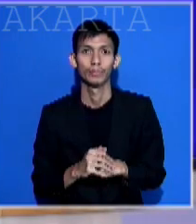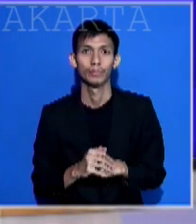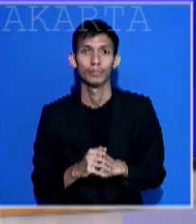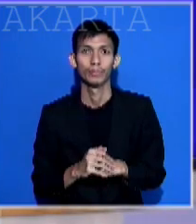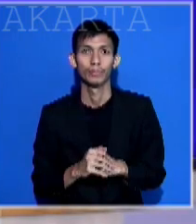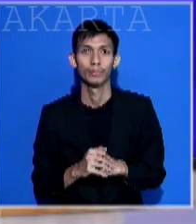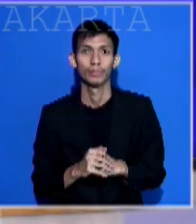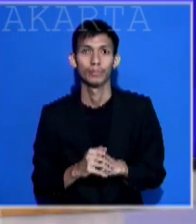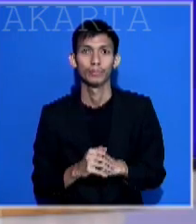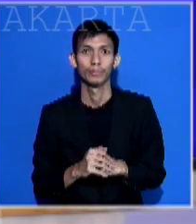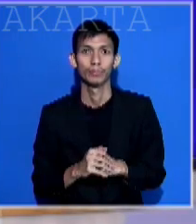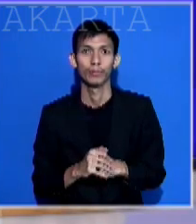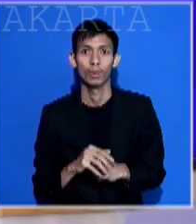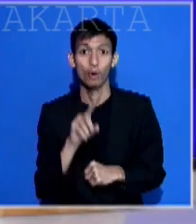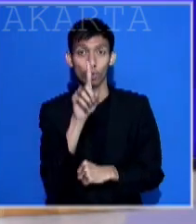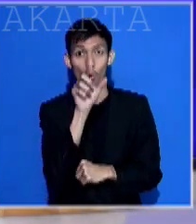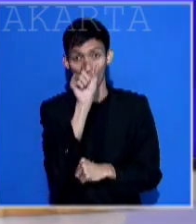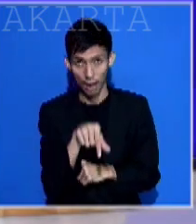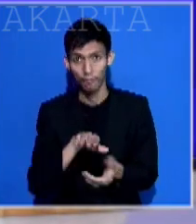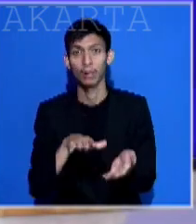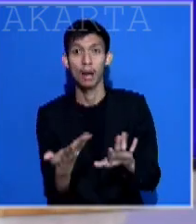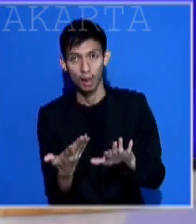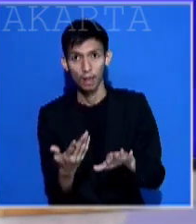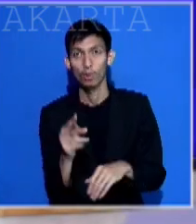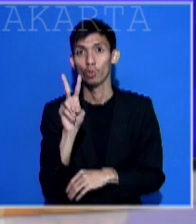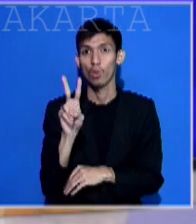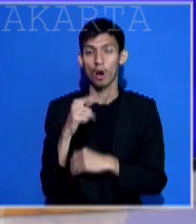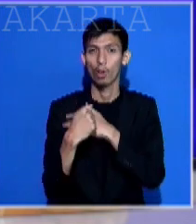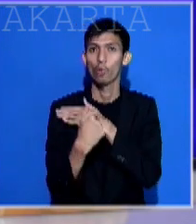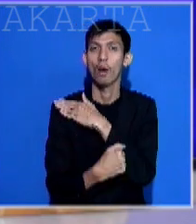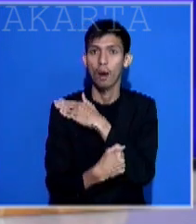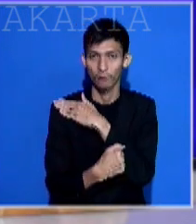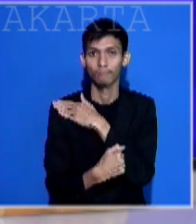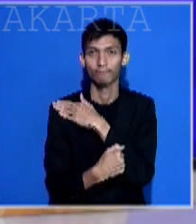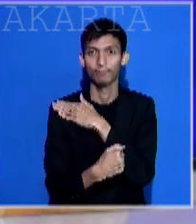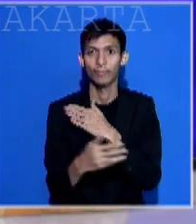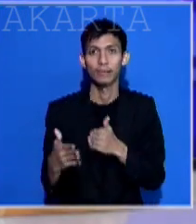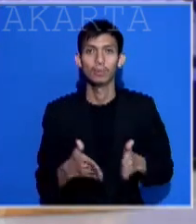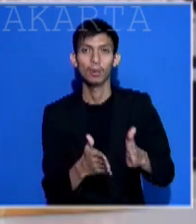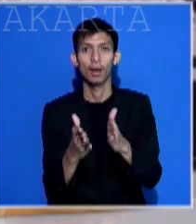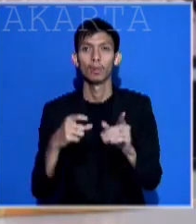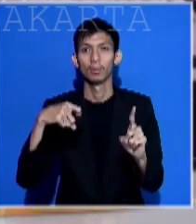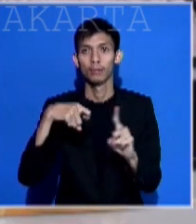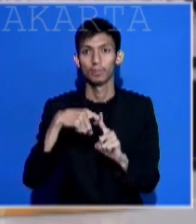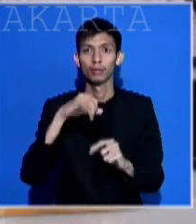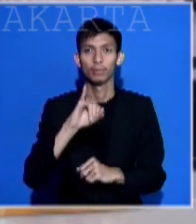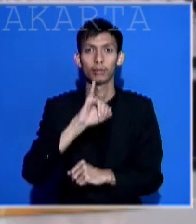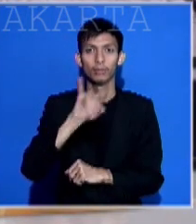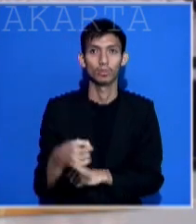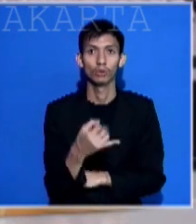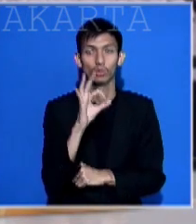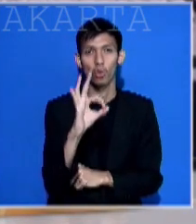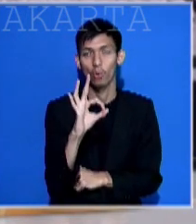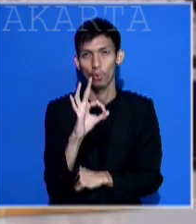Sementara itu, seorang tewas dan tiga luka akibat kecelakaan di Jalan Ki Josuto Wates Kulon Progo, Daerah